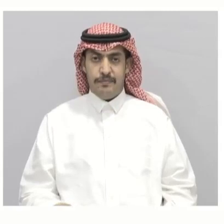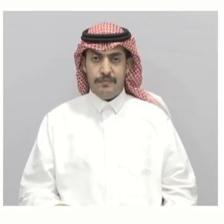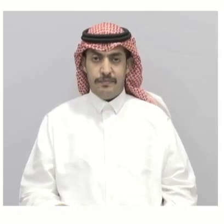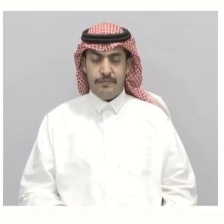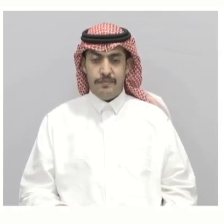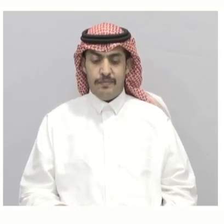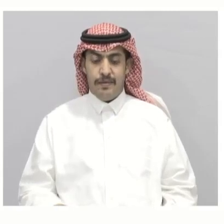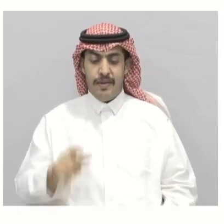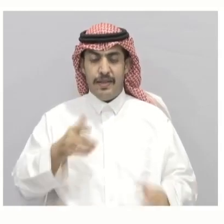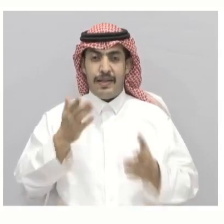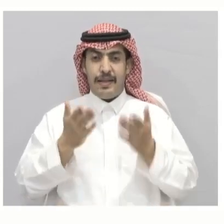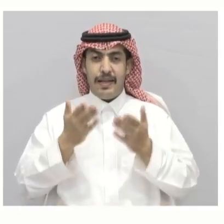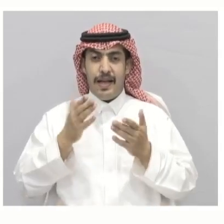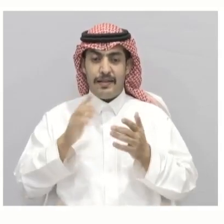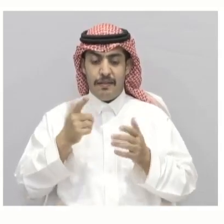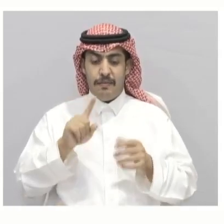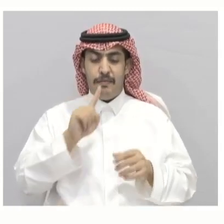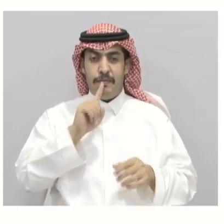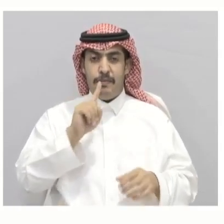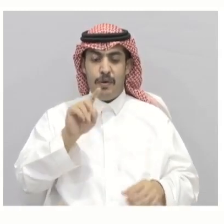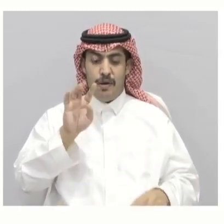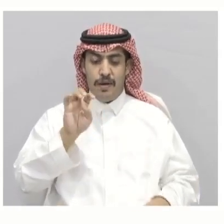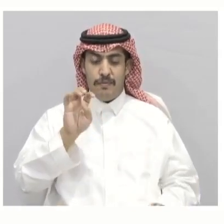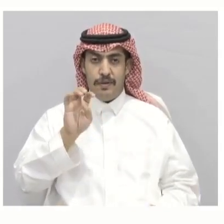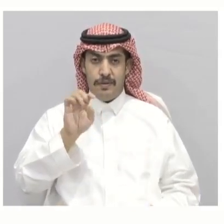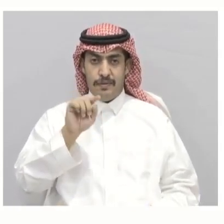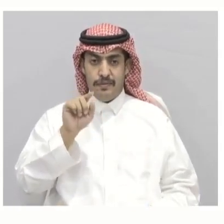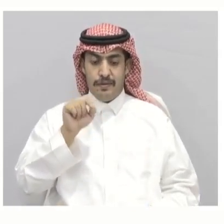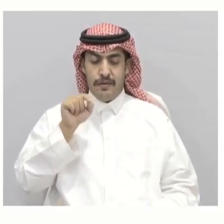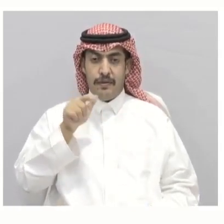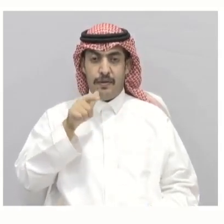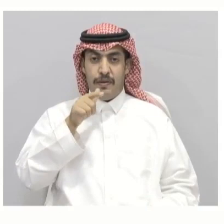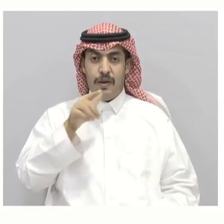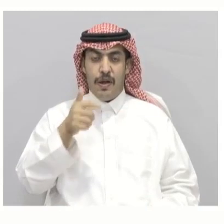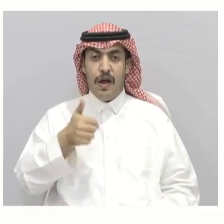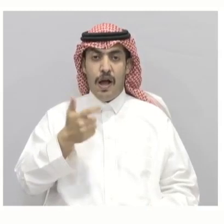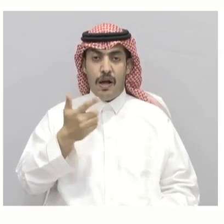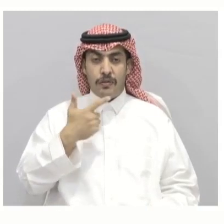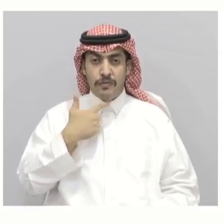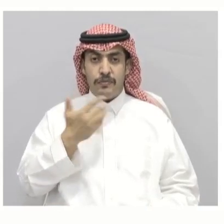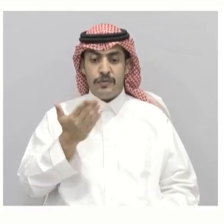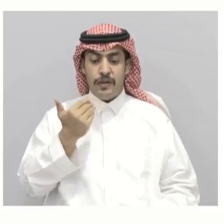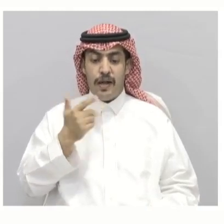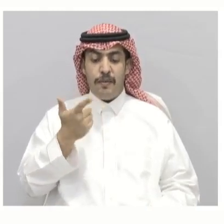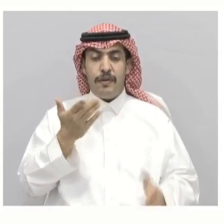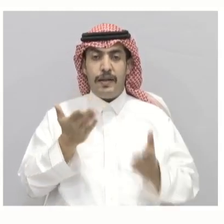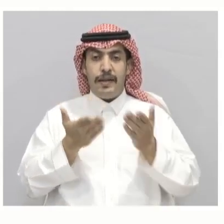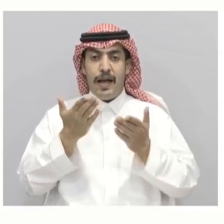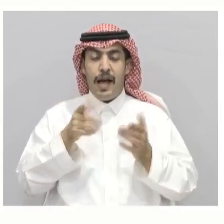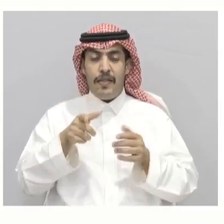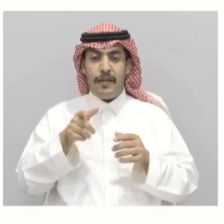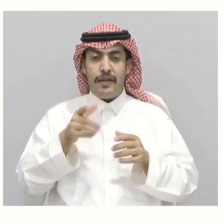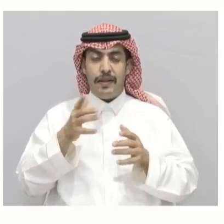وهنا قياسها 140 يقول اوجد قياس او قيمه هذه